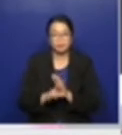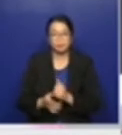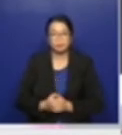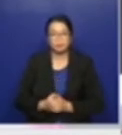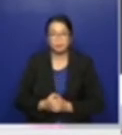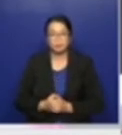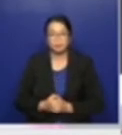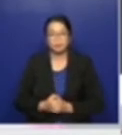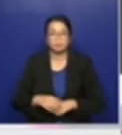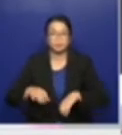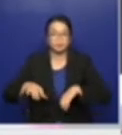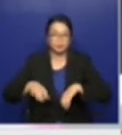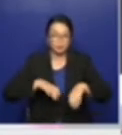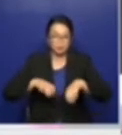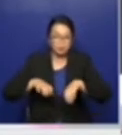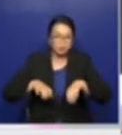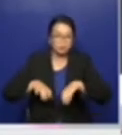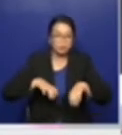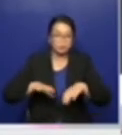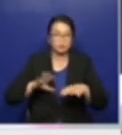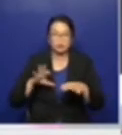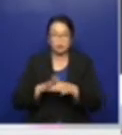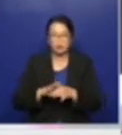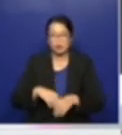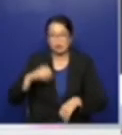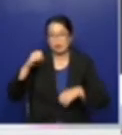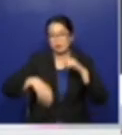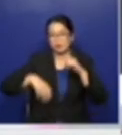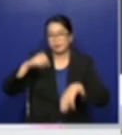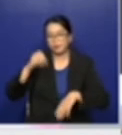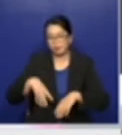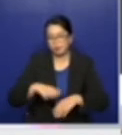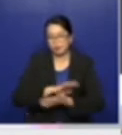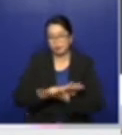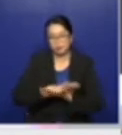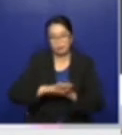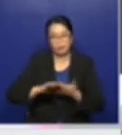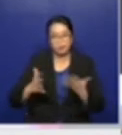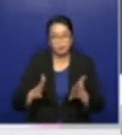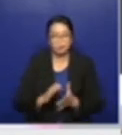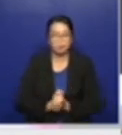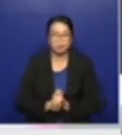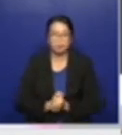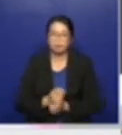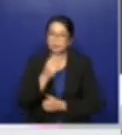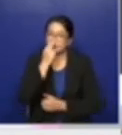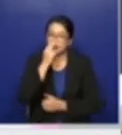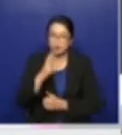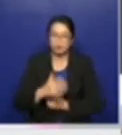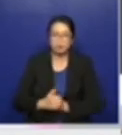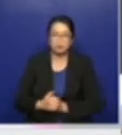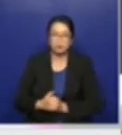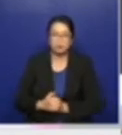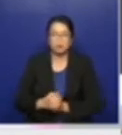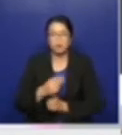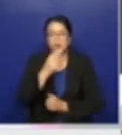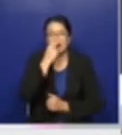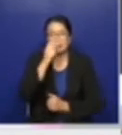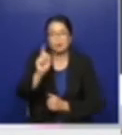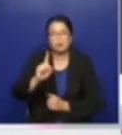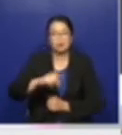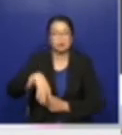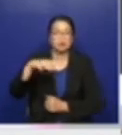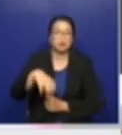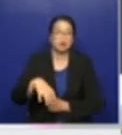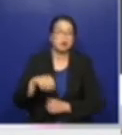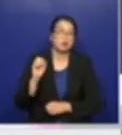การบริหารจัดการกำจัดขยะมูลฝอยให้มีประสิทธิภาพไม่มีฮะไม่เห็นที่ไหนครับขยะ